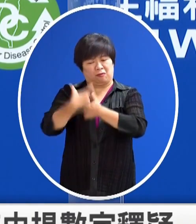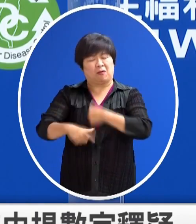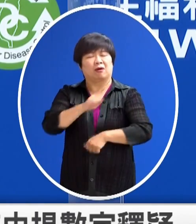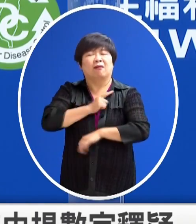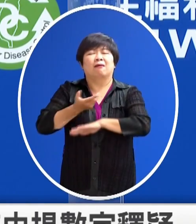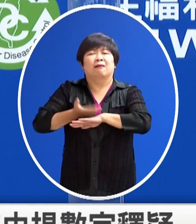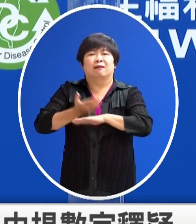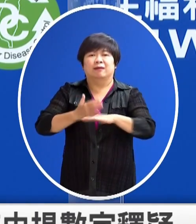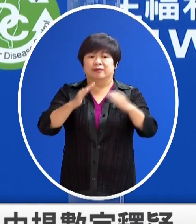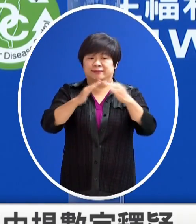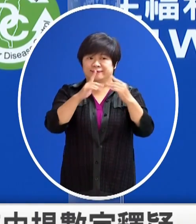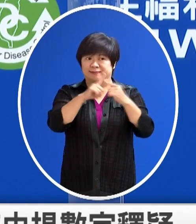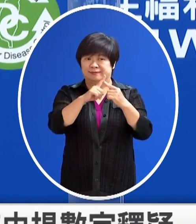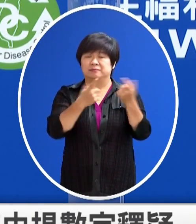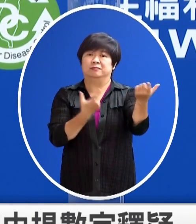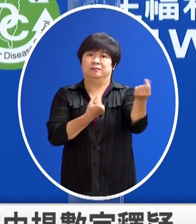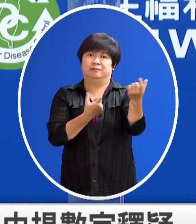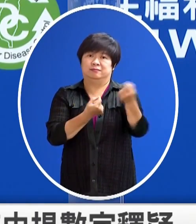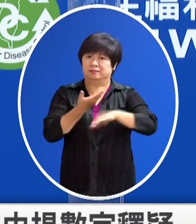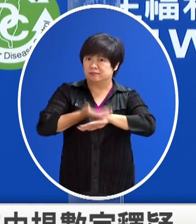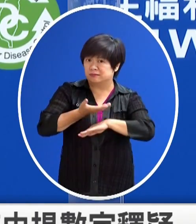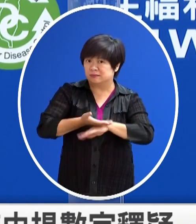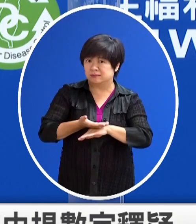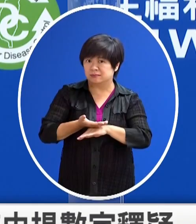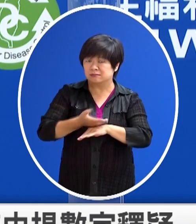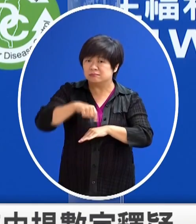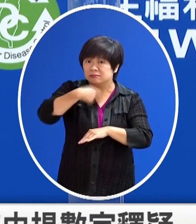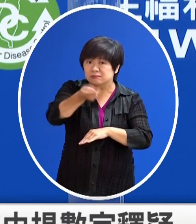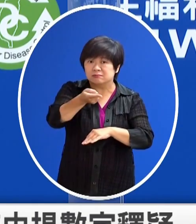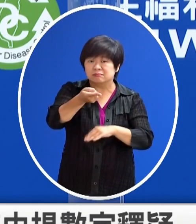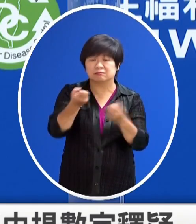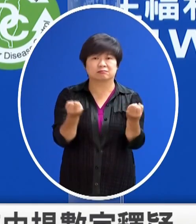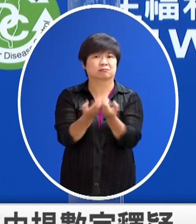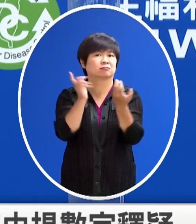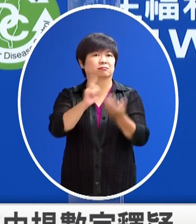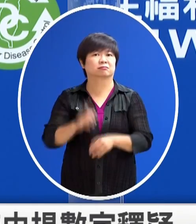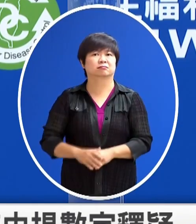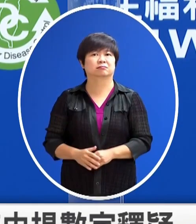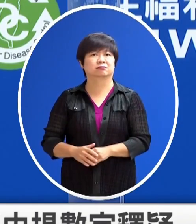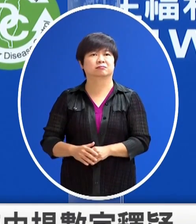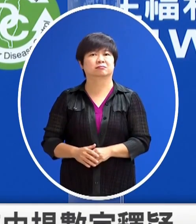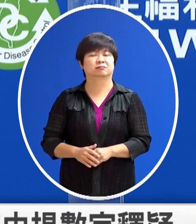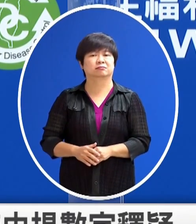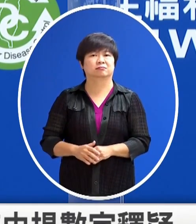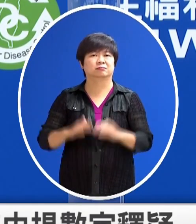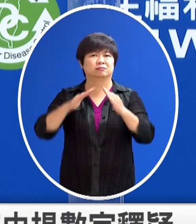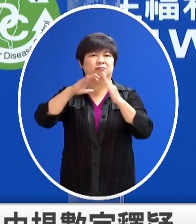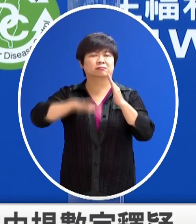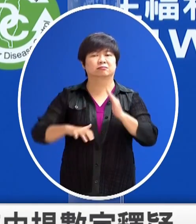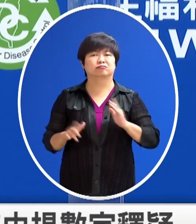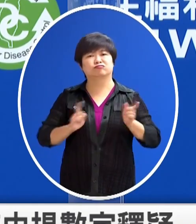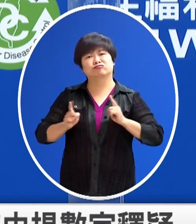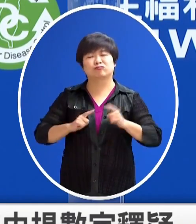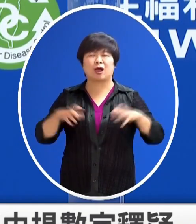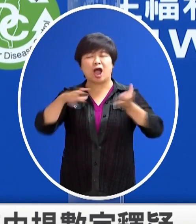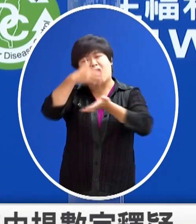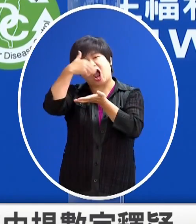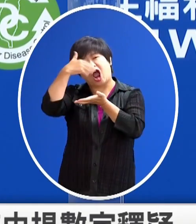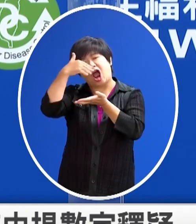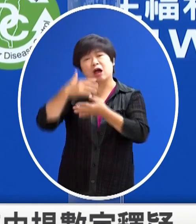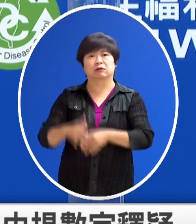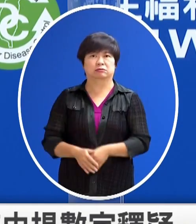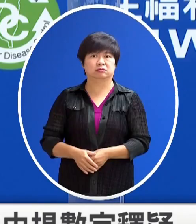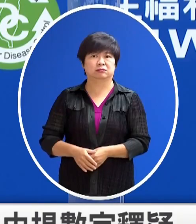了，那家人也安心了，那这个时候会怎么样？在家里面大家就聚聚餐吧，